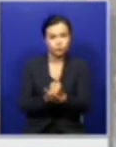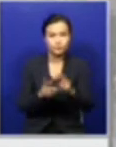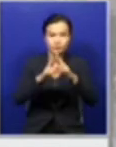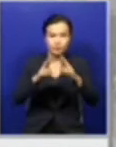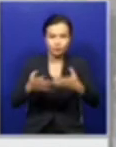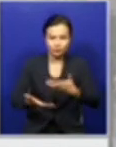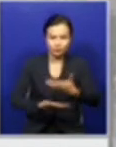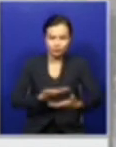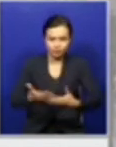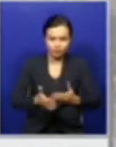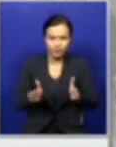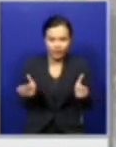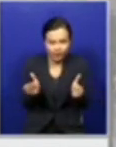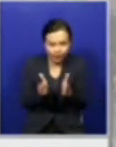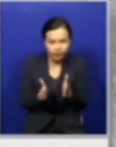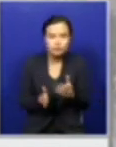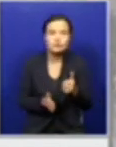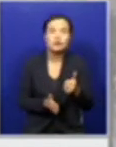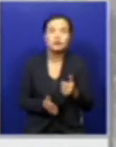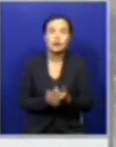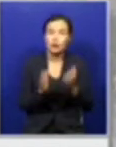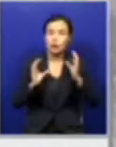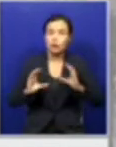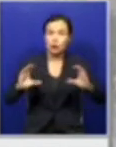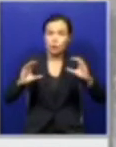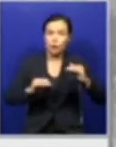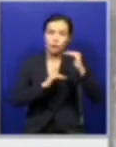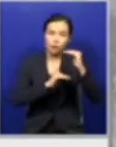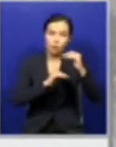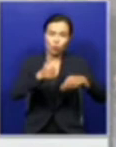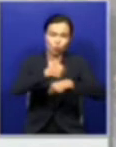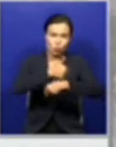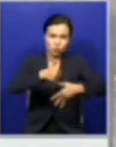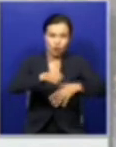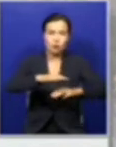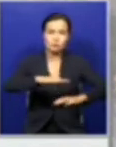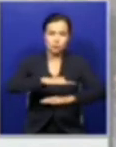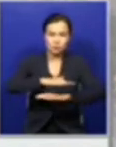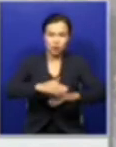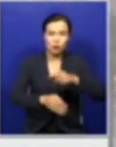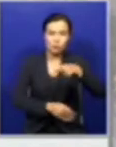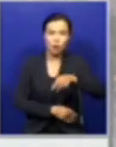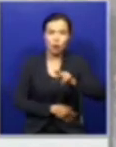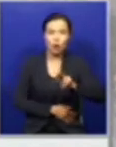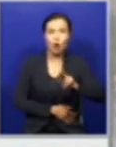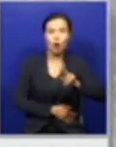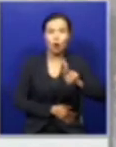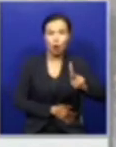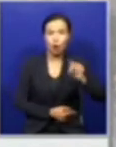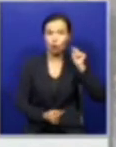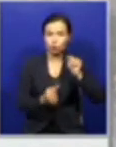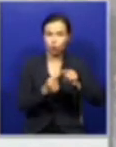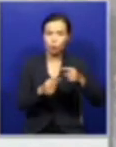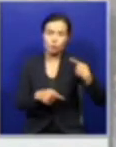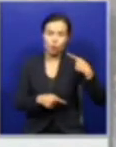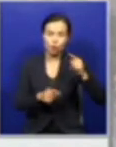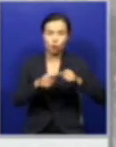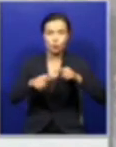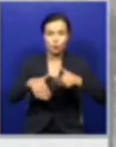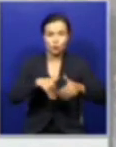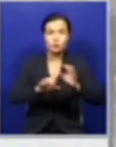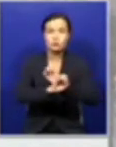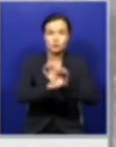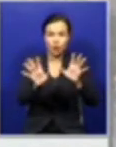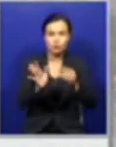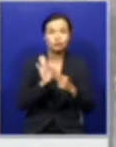ได้นะครับรัฐบาลต้องกำหนดโครงสร้างพื้นฐานในพ.ร.ก.ที่เป็นประโยชน์โดยตรงกับประชาชนชัดเจน